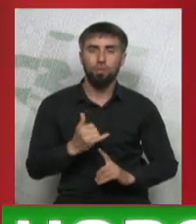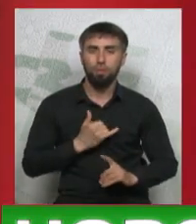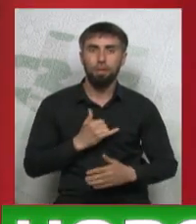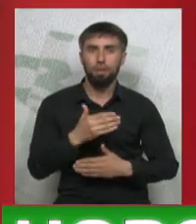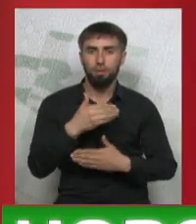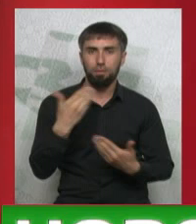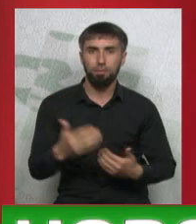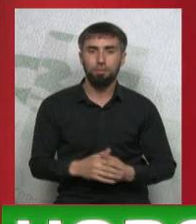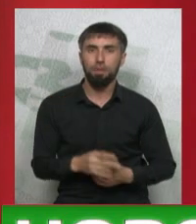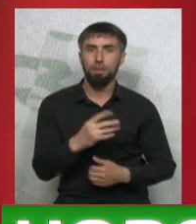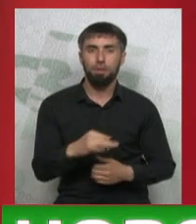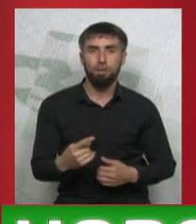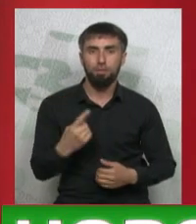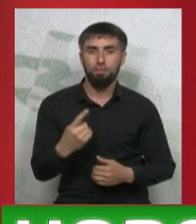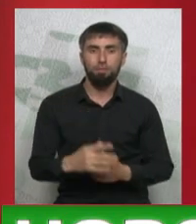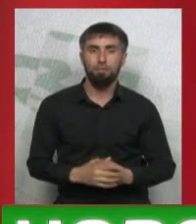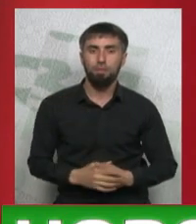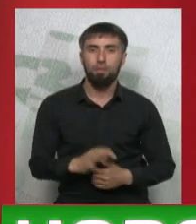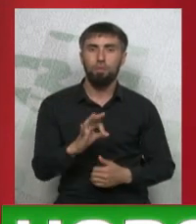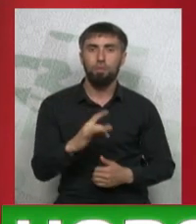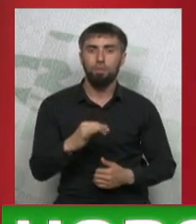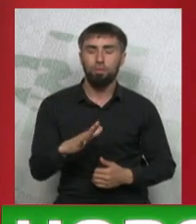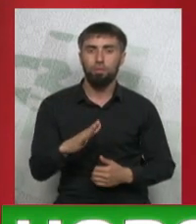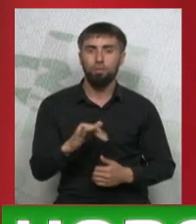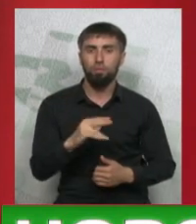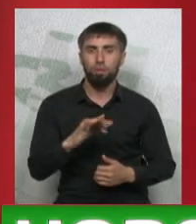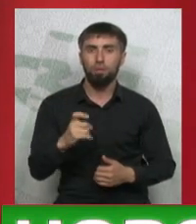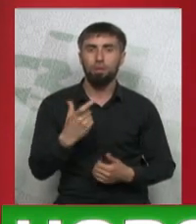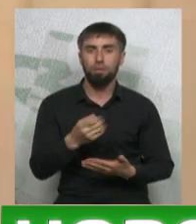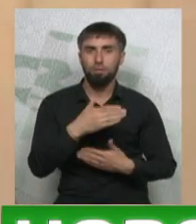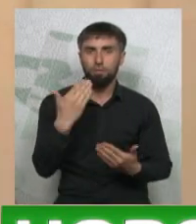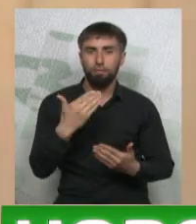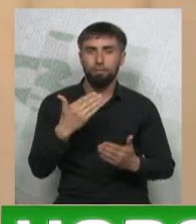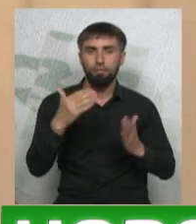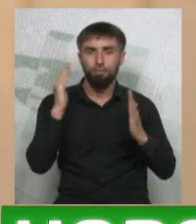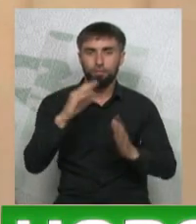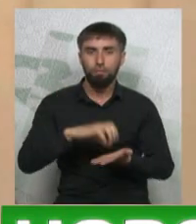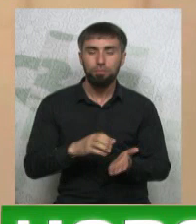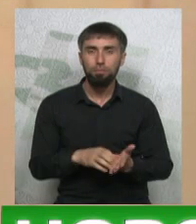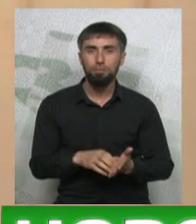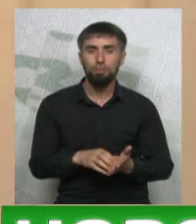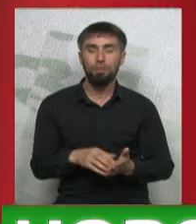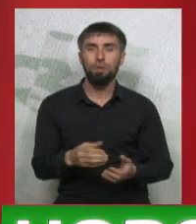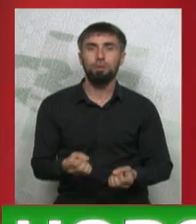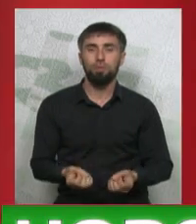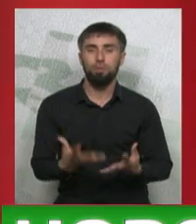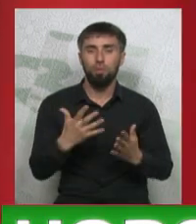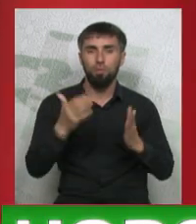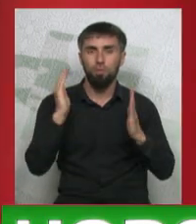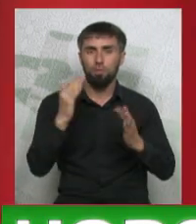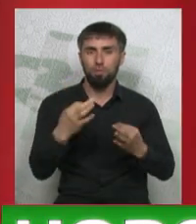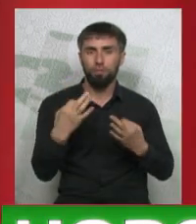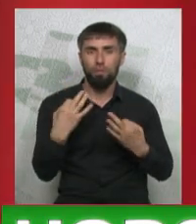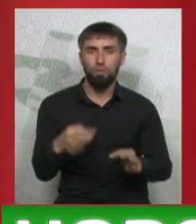нет ни одного органа, учреждения, где бы не было молебной комнаты. Из мысл, бусуба, паргату